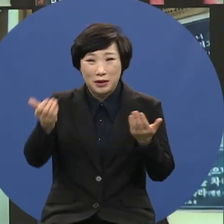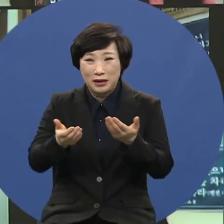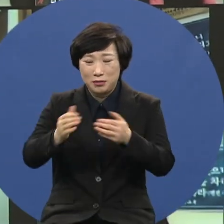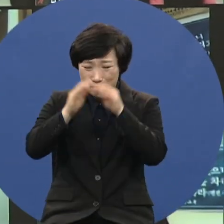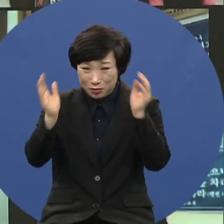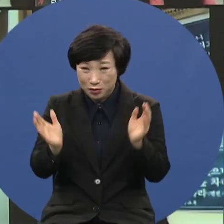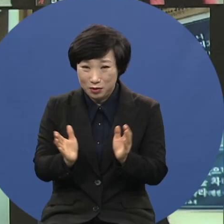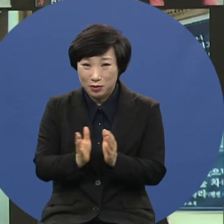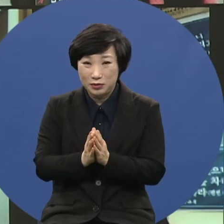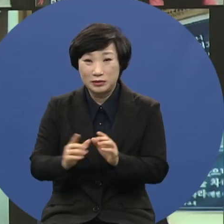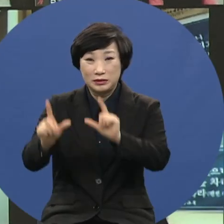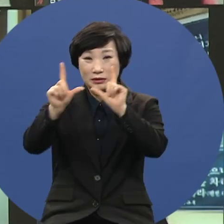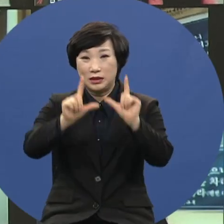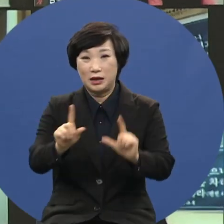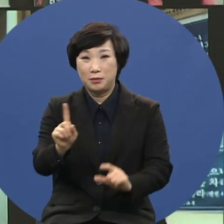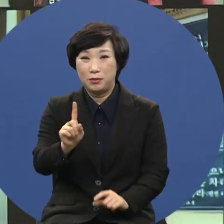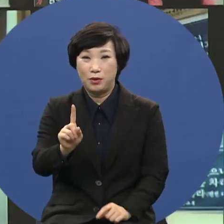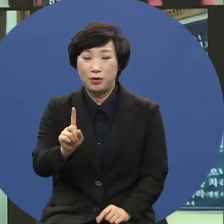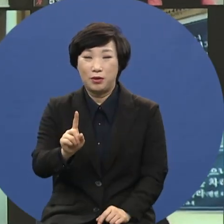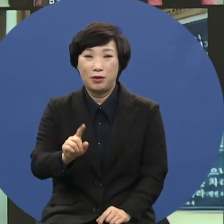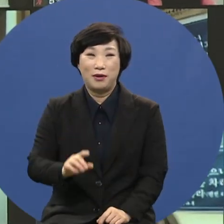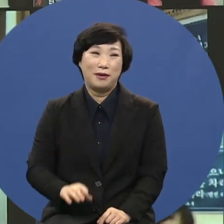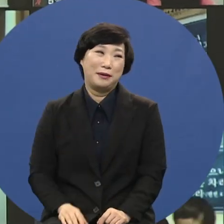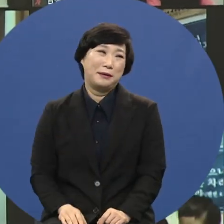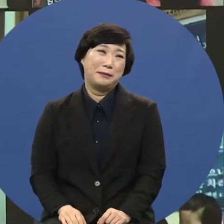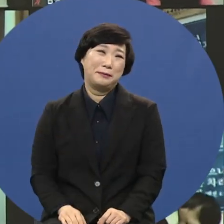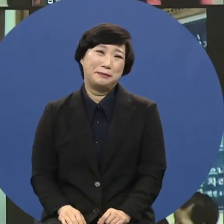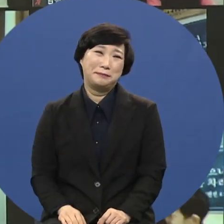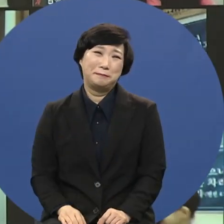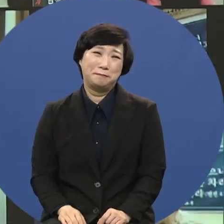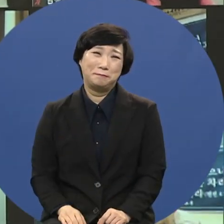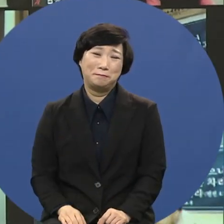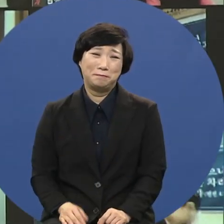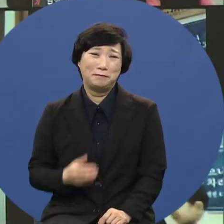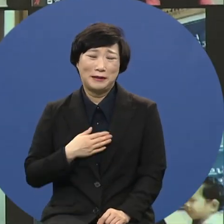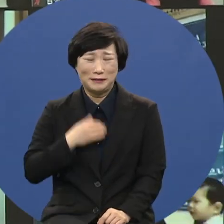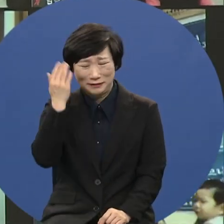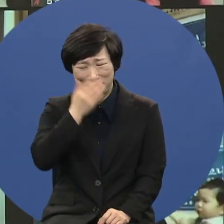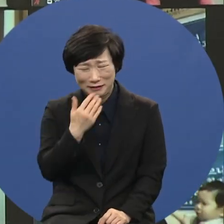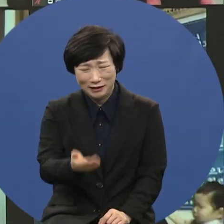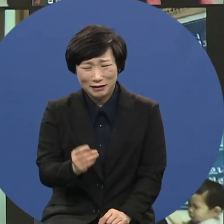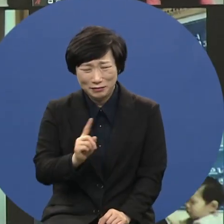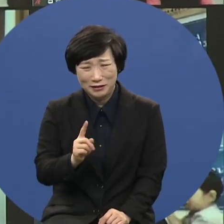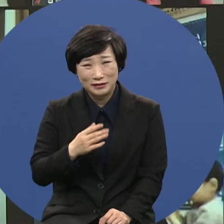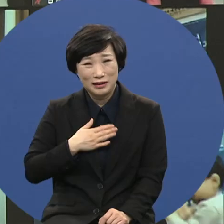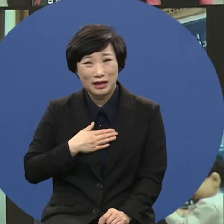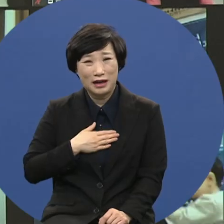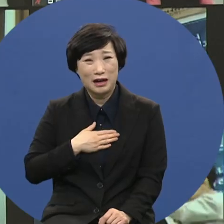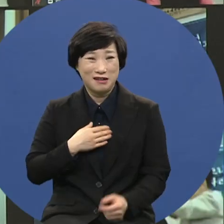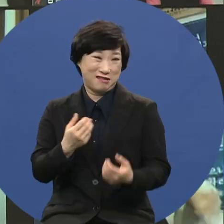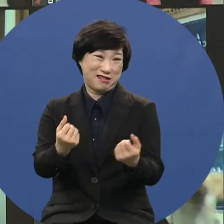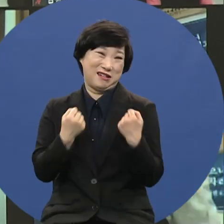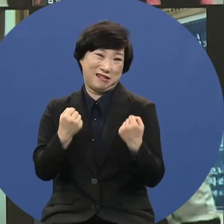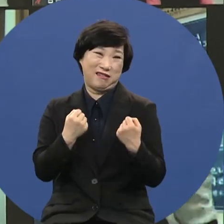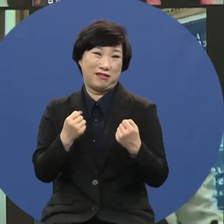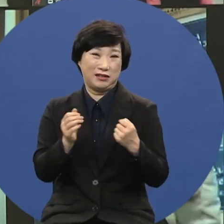모든 삶이 죄송스럽습니다. 내가 기력이 넘쳐서 하는 것도 아니에요. 주님이